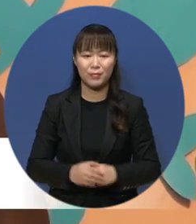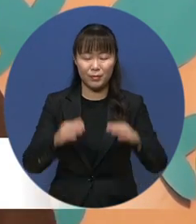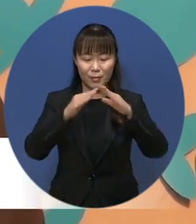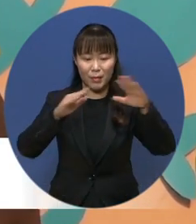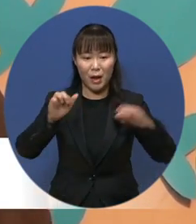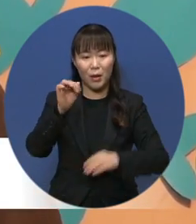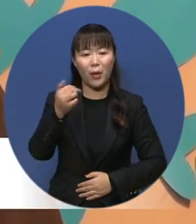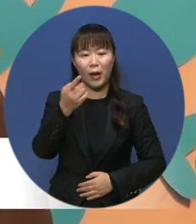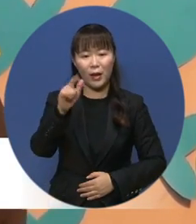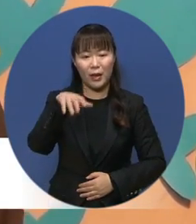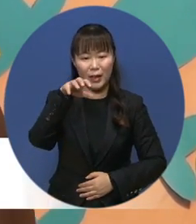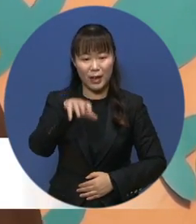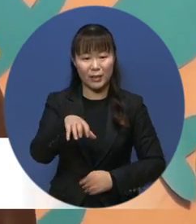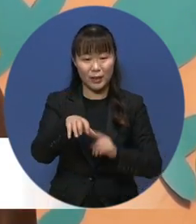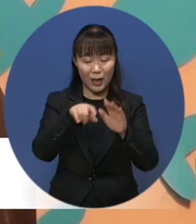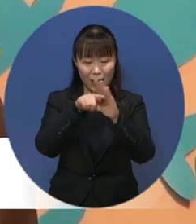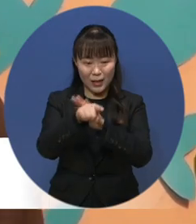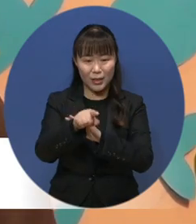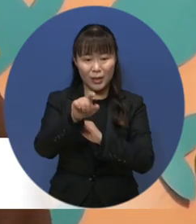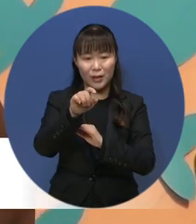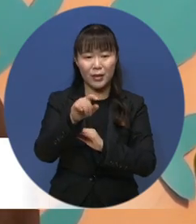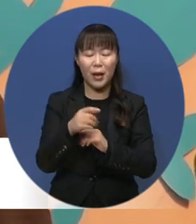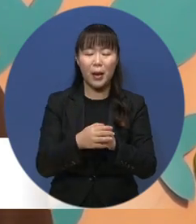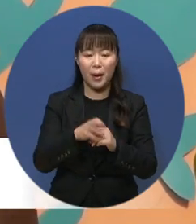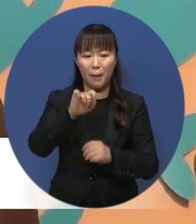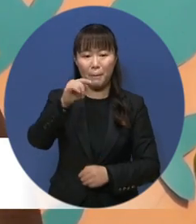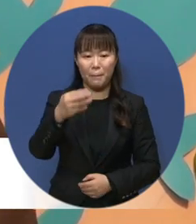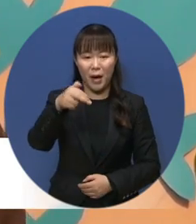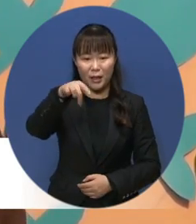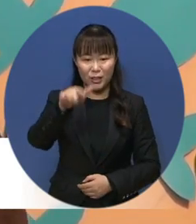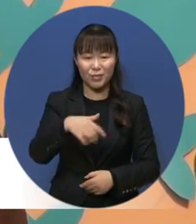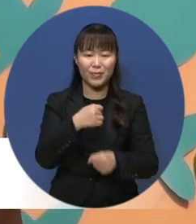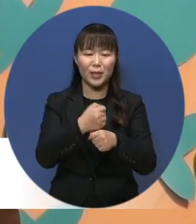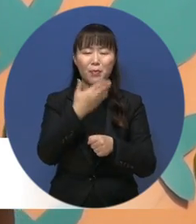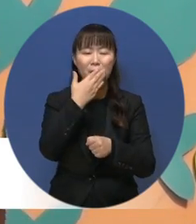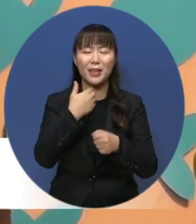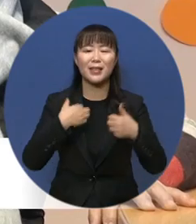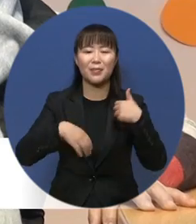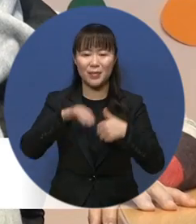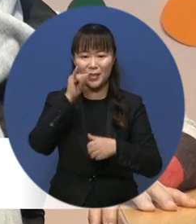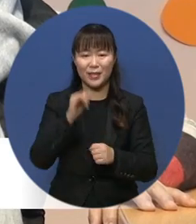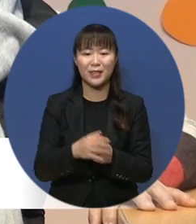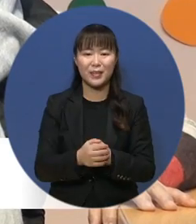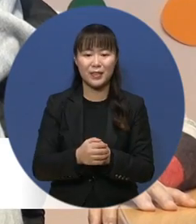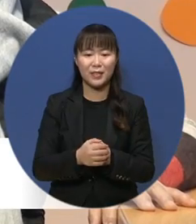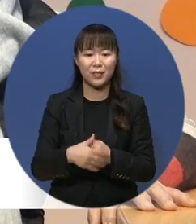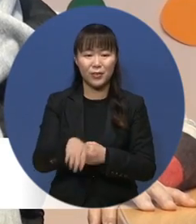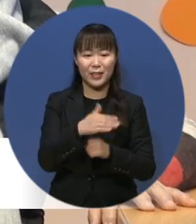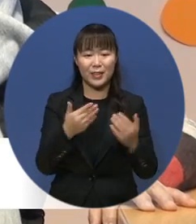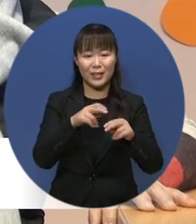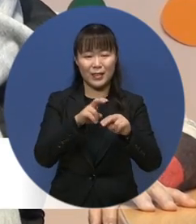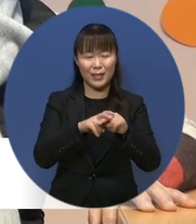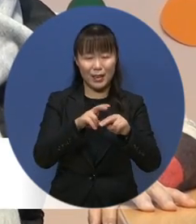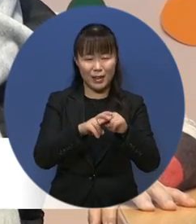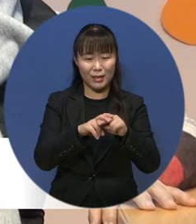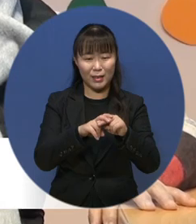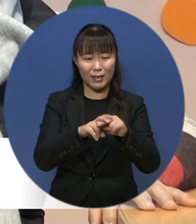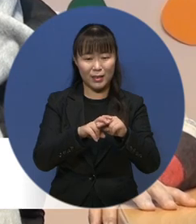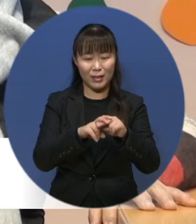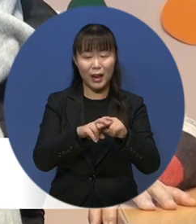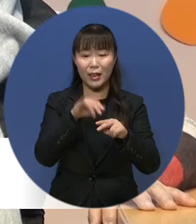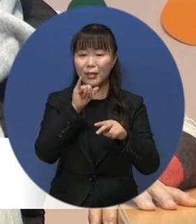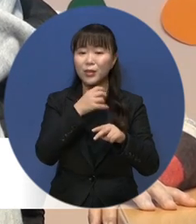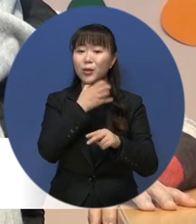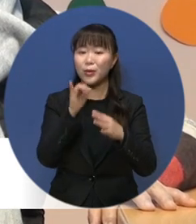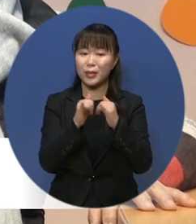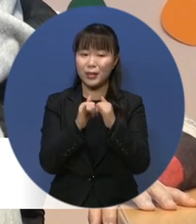회관에 가서 팥죽 만들어서 먹었던 게 재밌었습니다. 우리 일자리에 여기 임하고 있는 우리 그